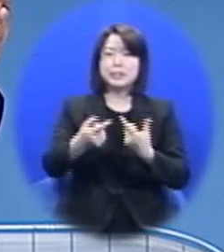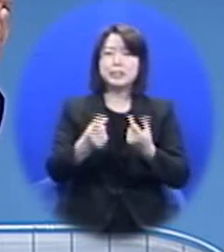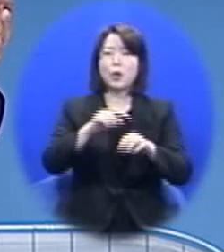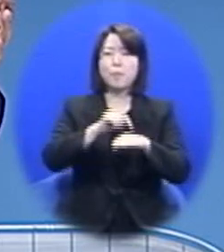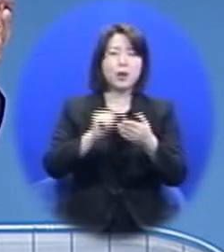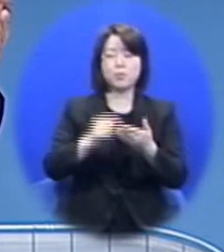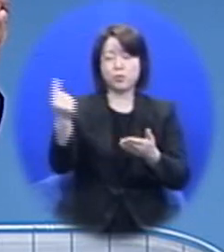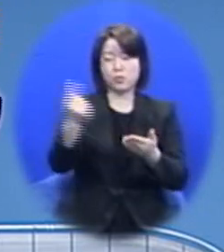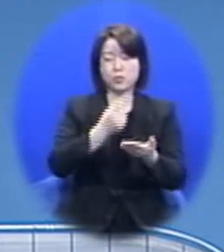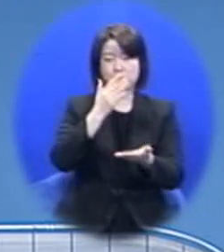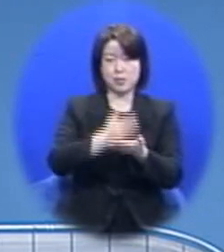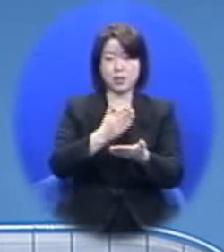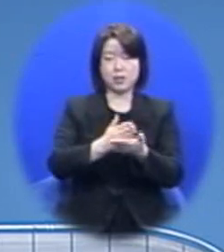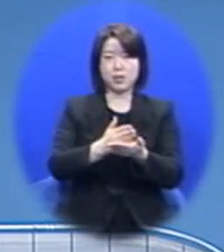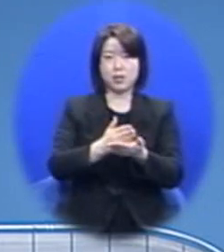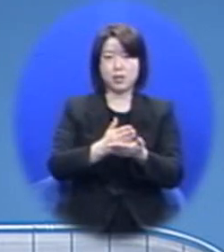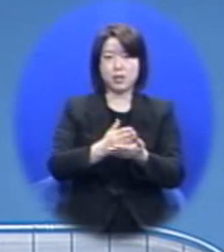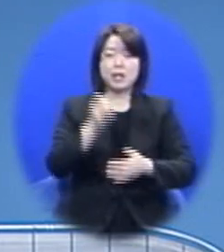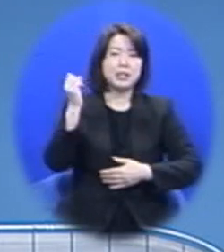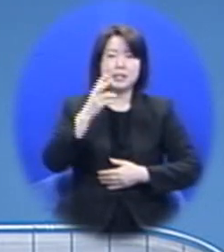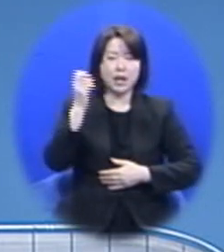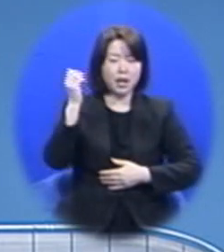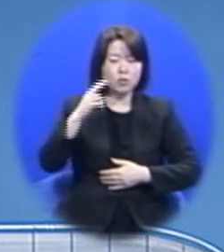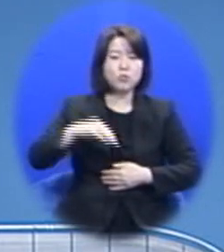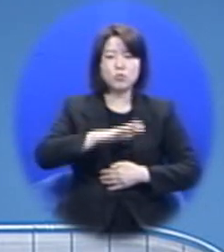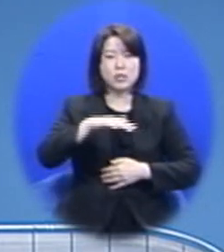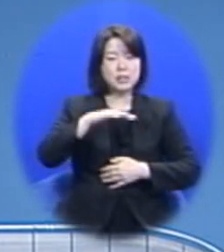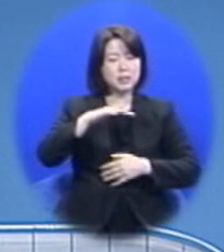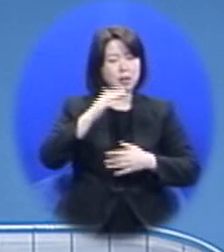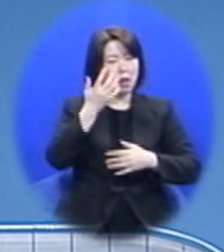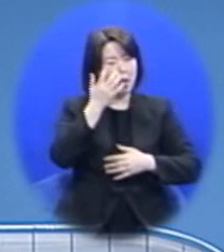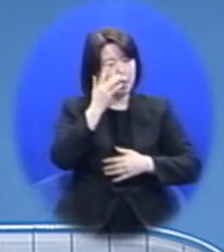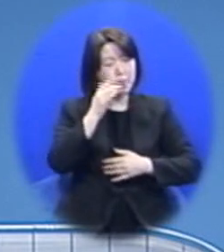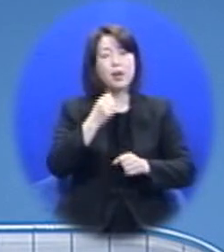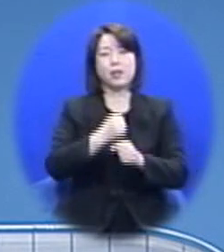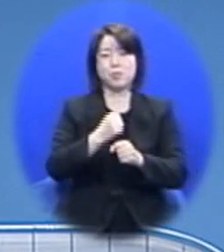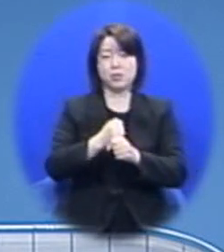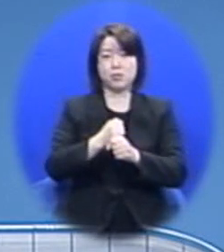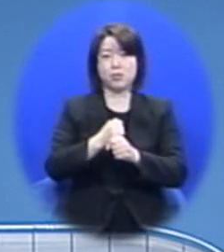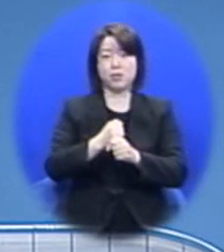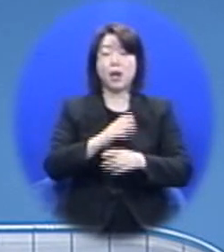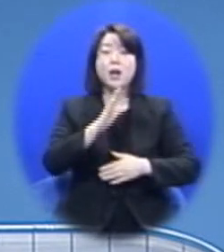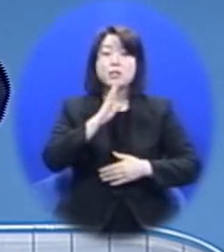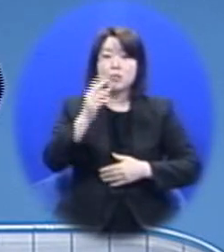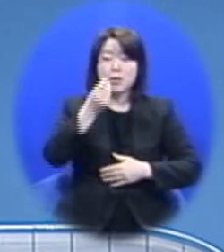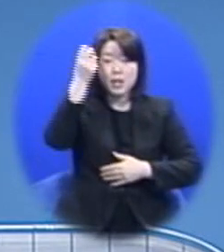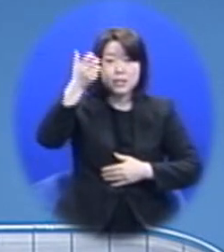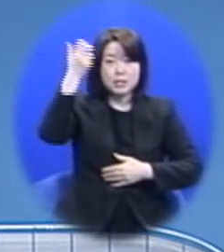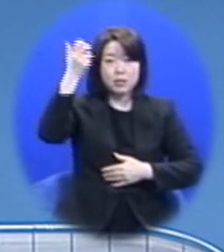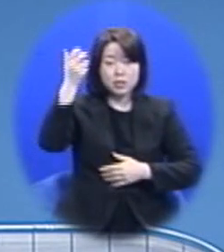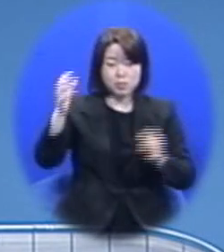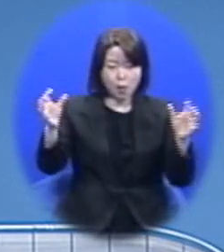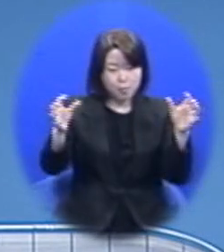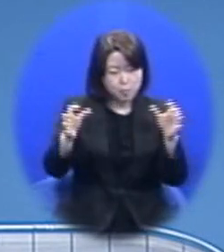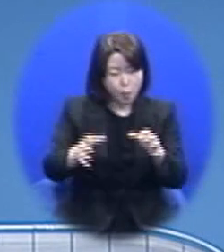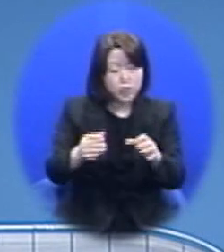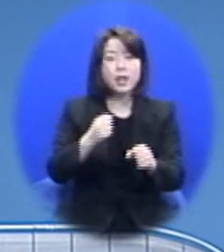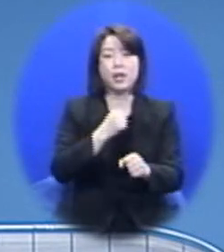마세요. 그러면 자꾸 우리를 헷갈리게 만듭니다. 정말 성령께서 모이게 하시는